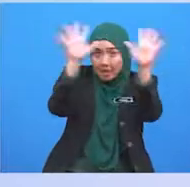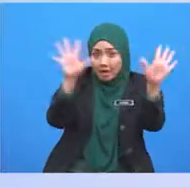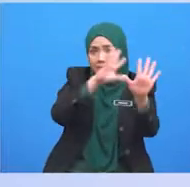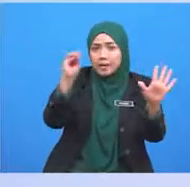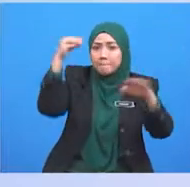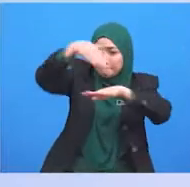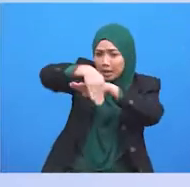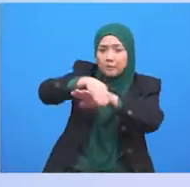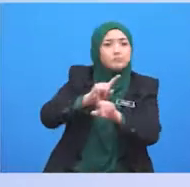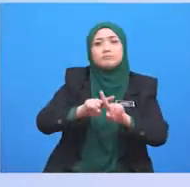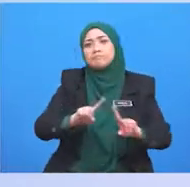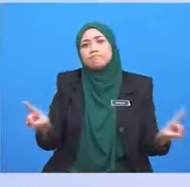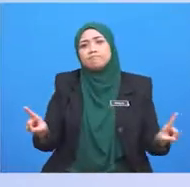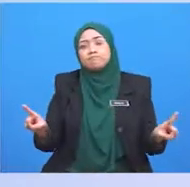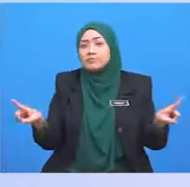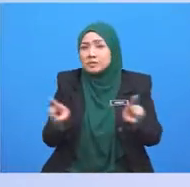Ketiga,